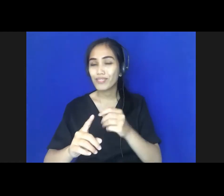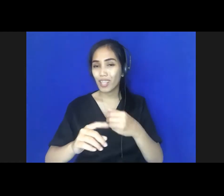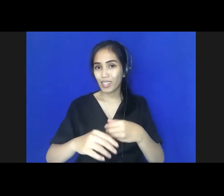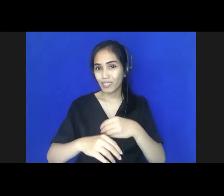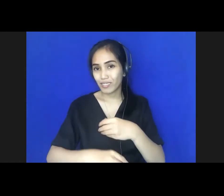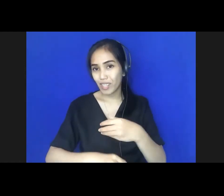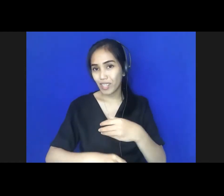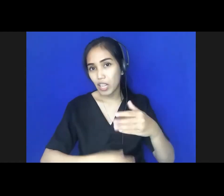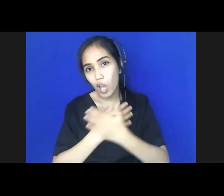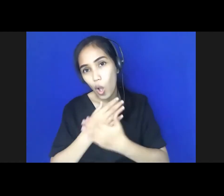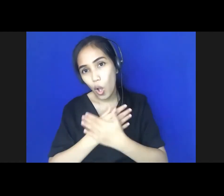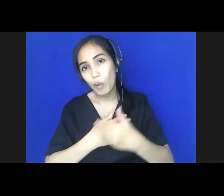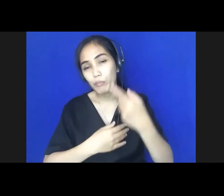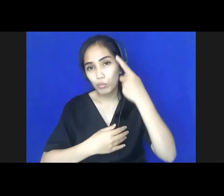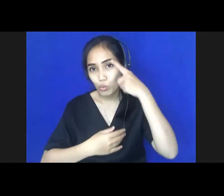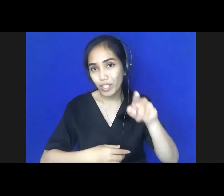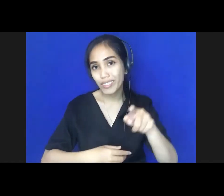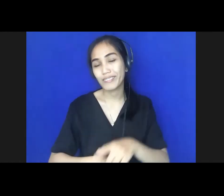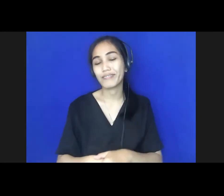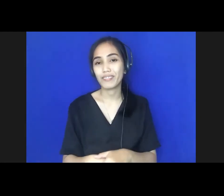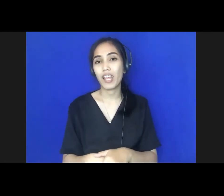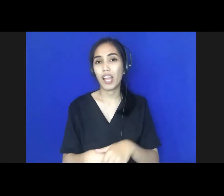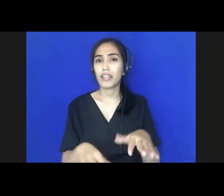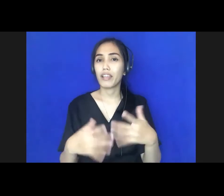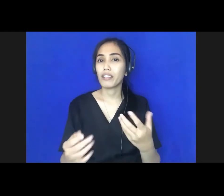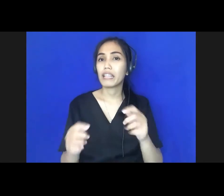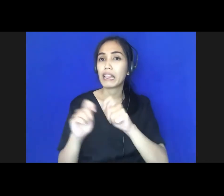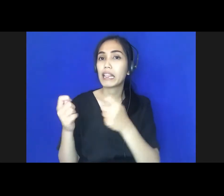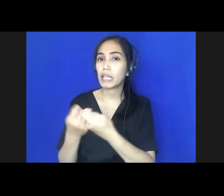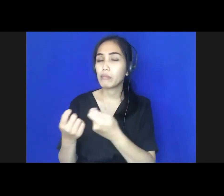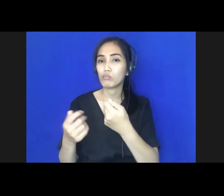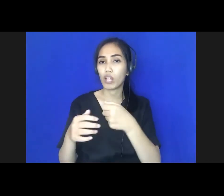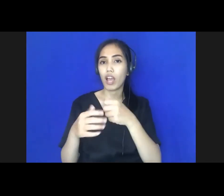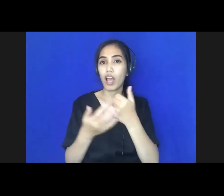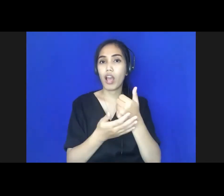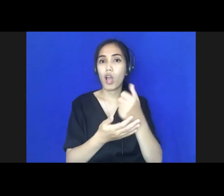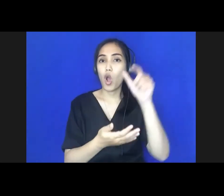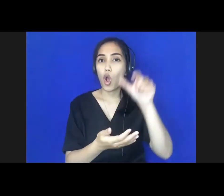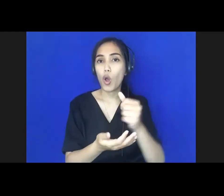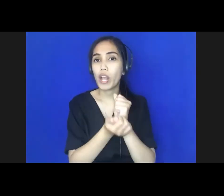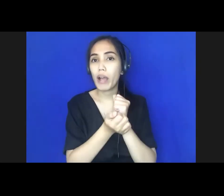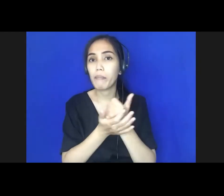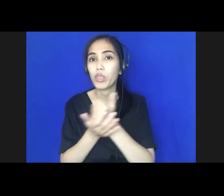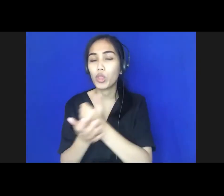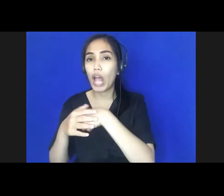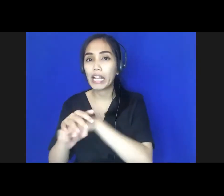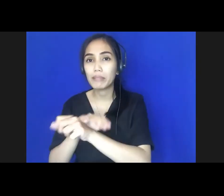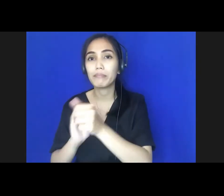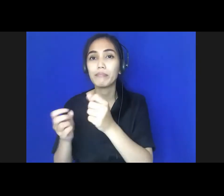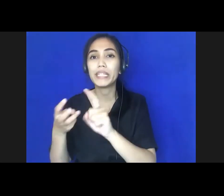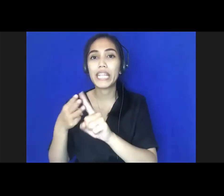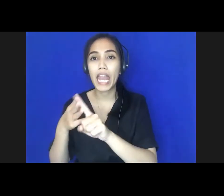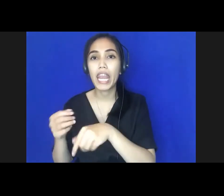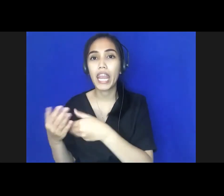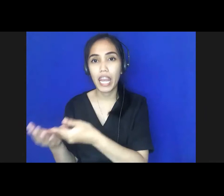lagi tim ini ada tim yang unsur medis dalam hal ini adalah bidan. Ada unsur masyarakat PKK dan kader yang karena kenapa? karena